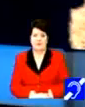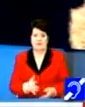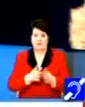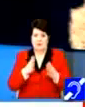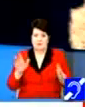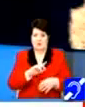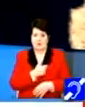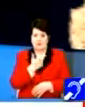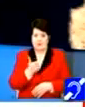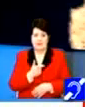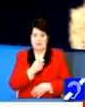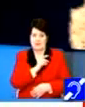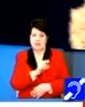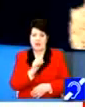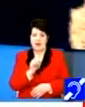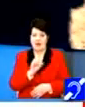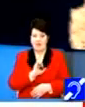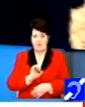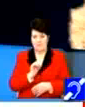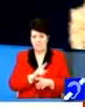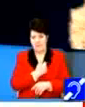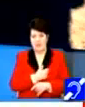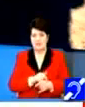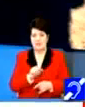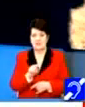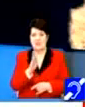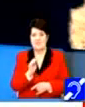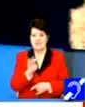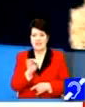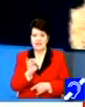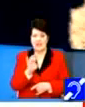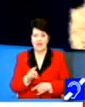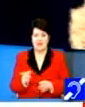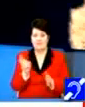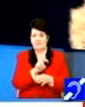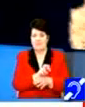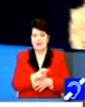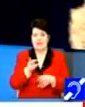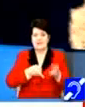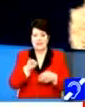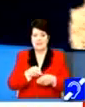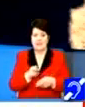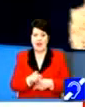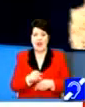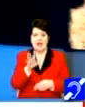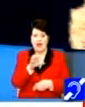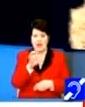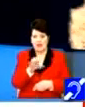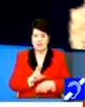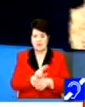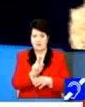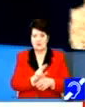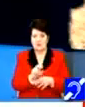Mai mulți medici veterinari din România vor veni pentru 3 zile la Chișinău. Aceștia vor merge la centrul de sterilizare a câinilor fără stăpân și îi vor instrui